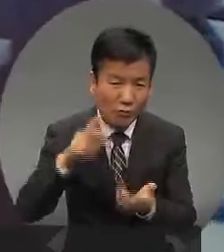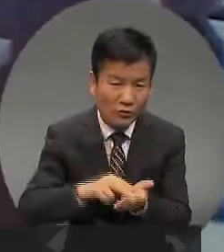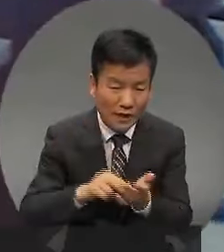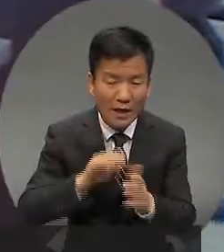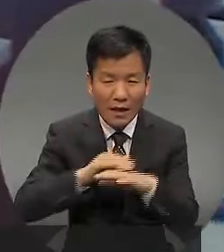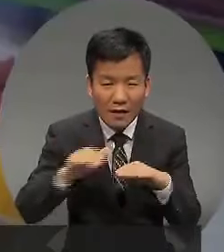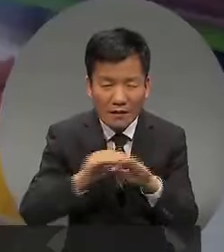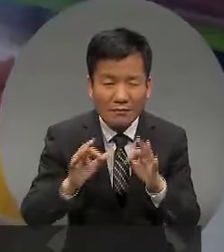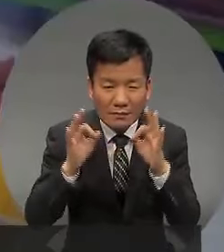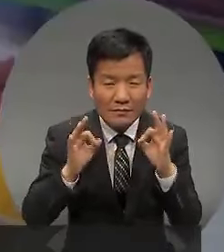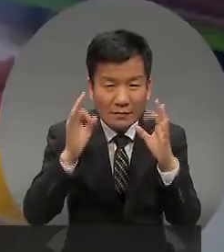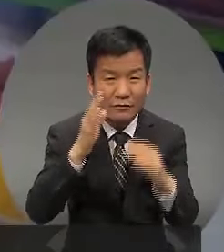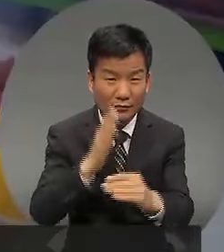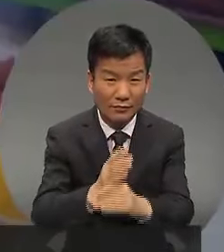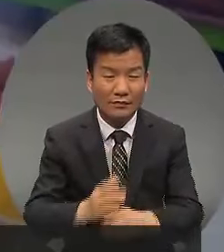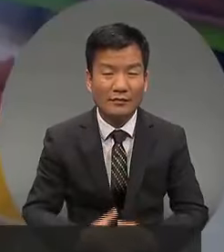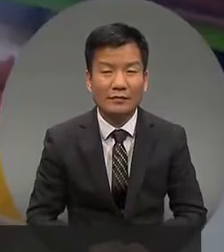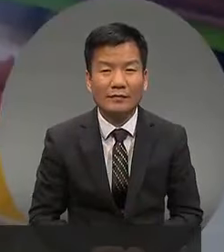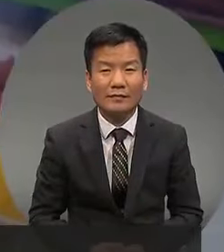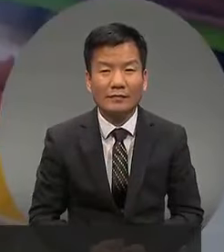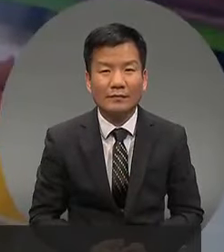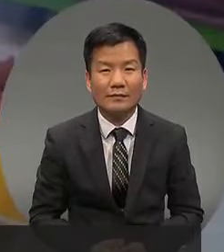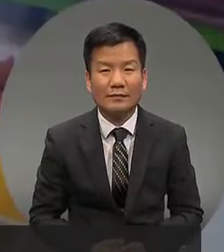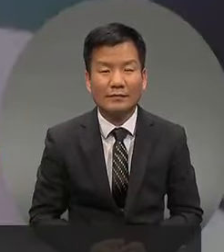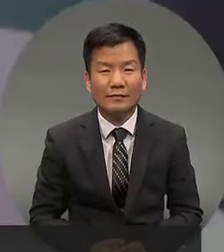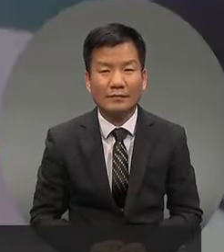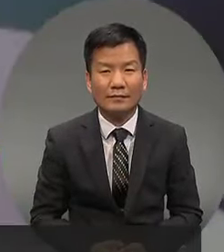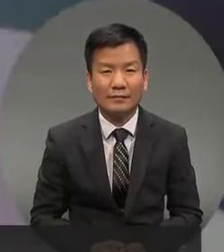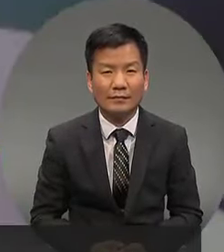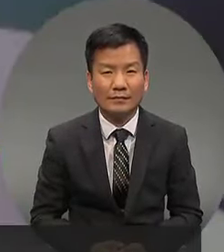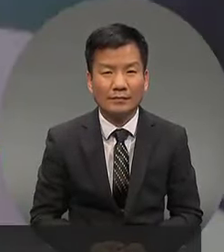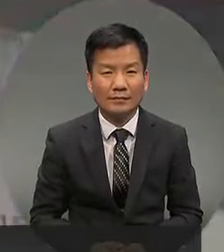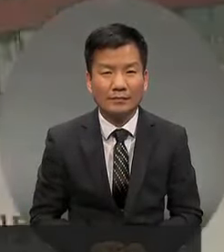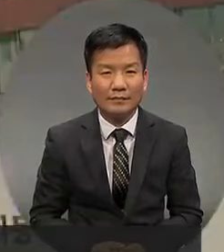안 까임을 쓰고 있습니다 김은초 기자가 보도합니다